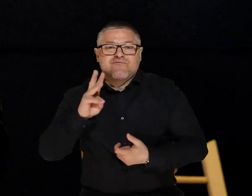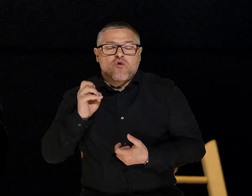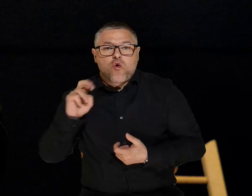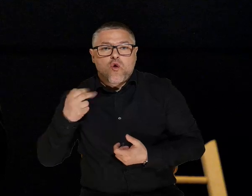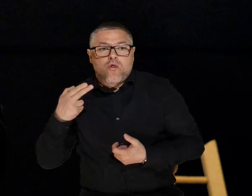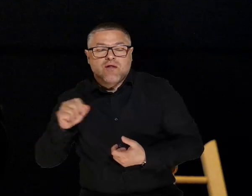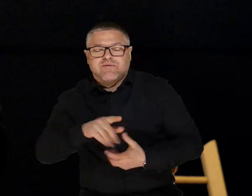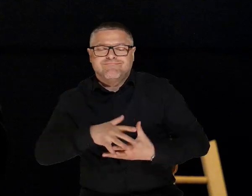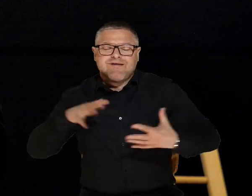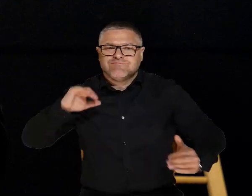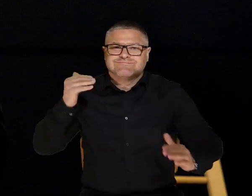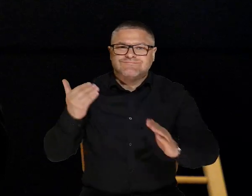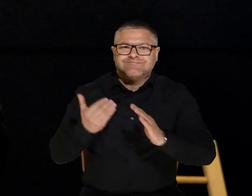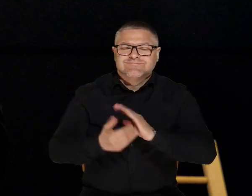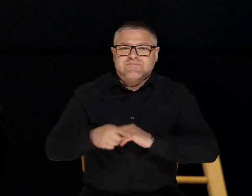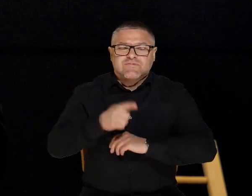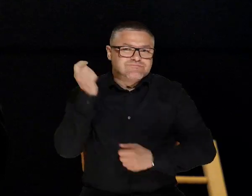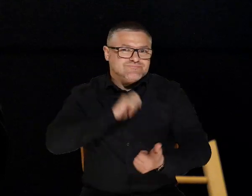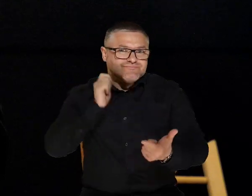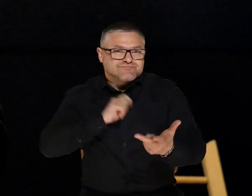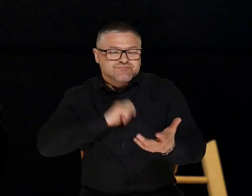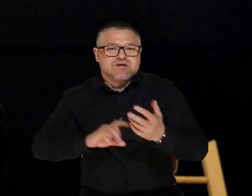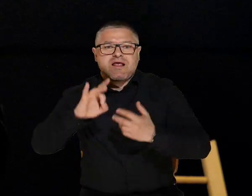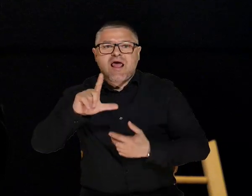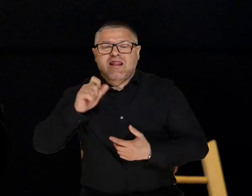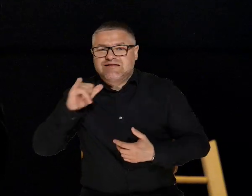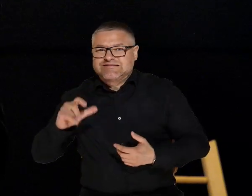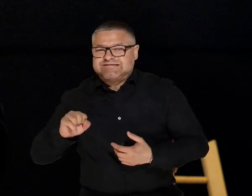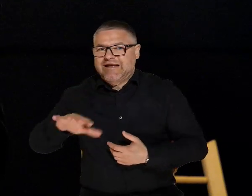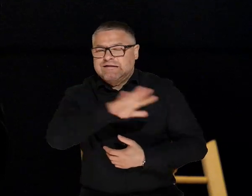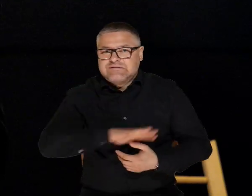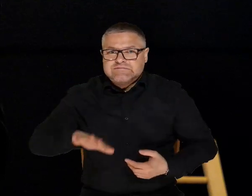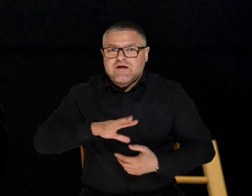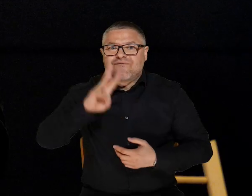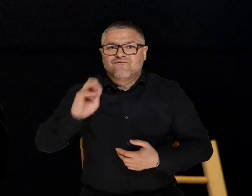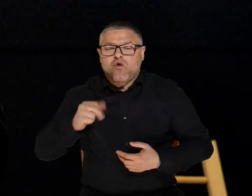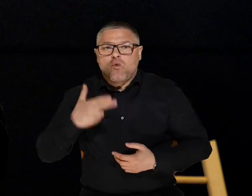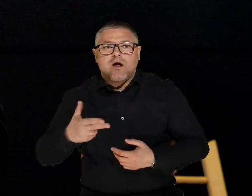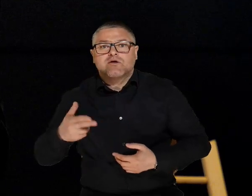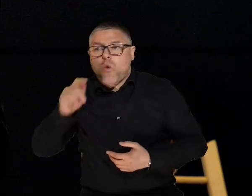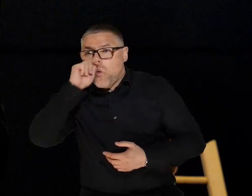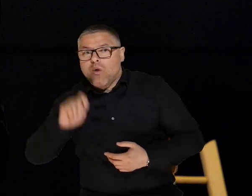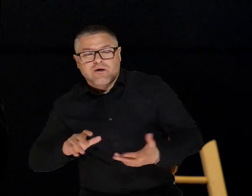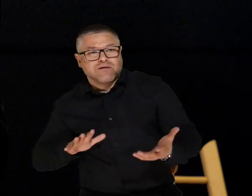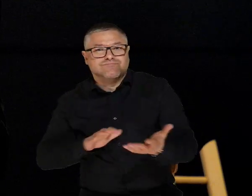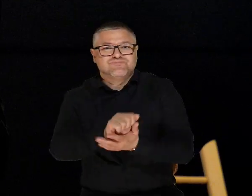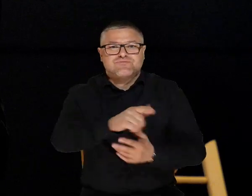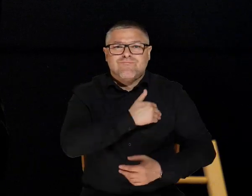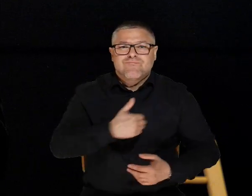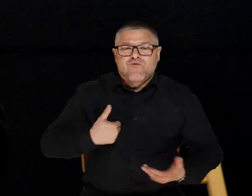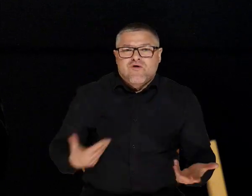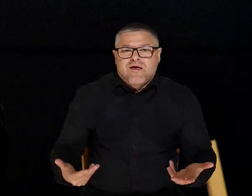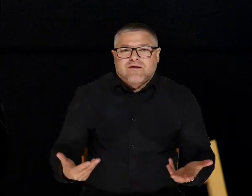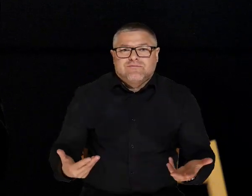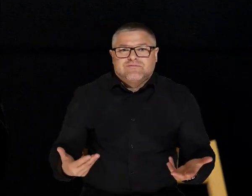no właśnie ta ogromna skala zbrodni, do których dochodzi w Galicji i na Wołyniu ze strony ukraińskiej, to ja myślę, że